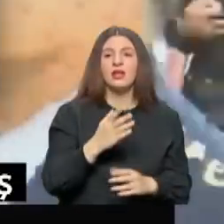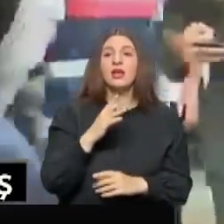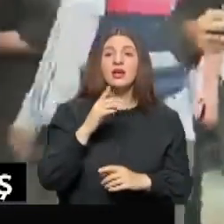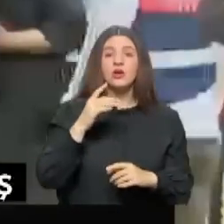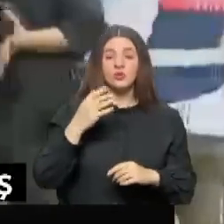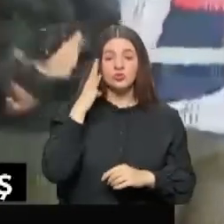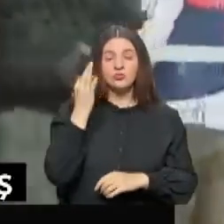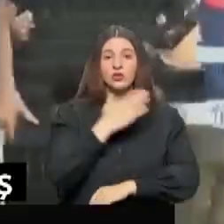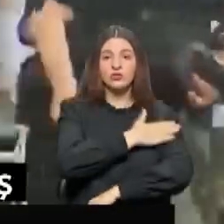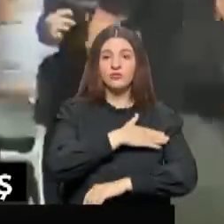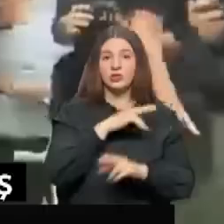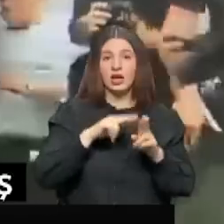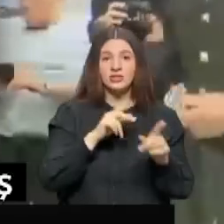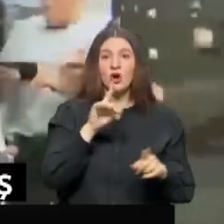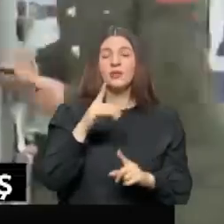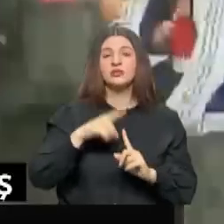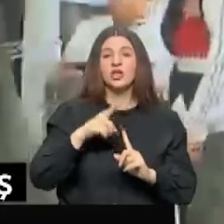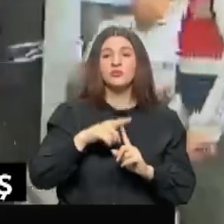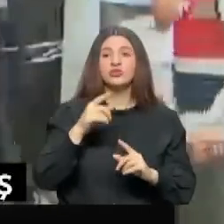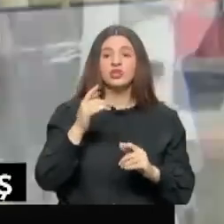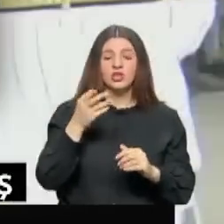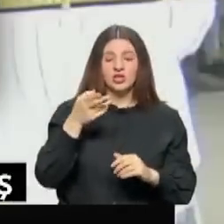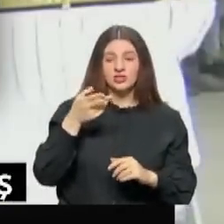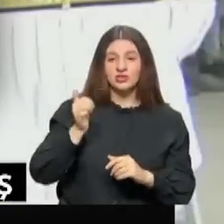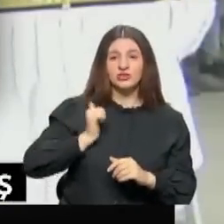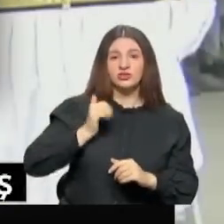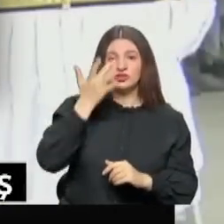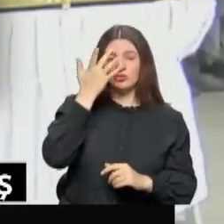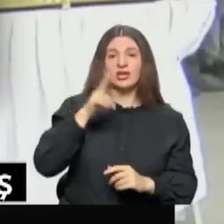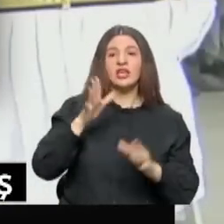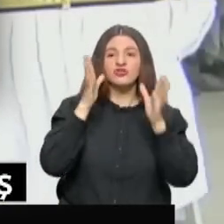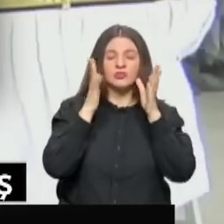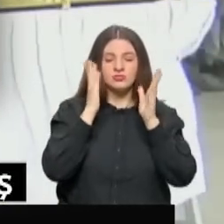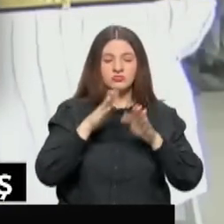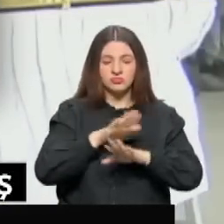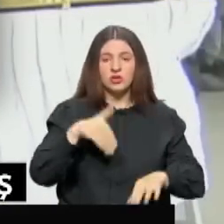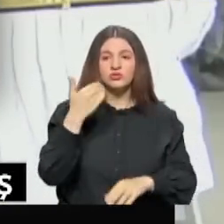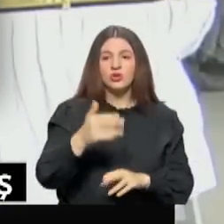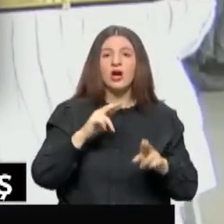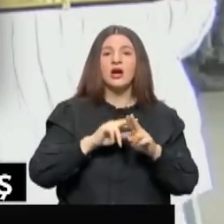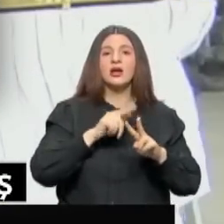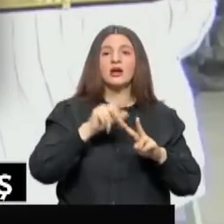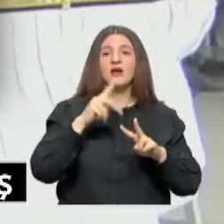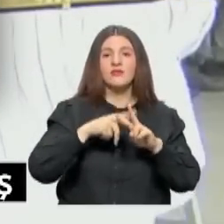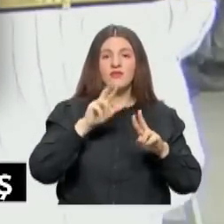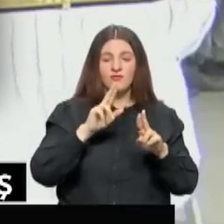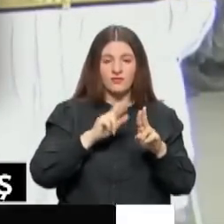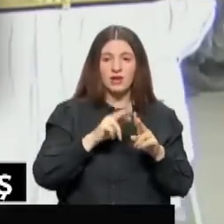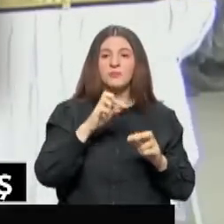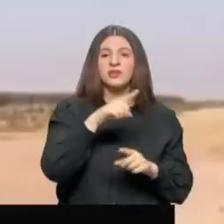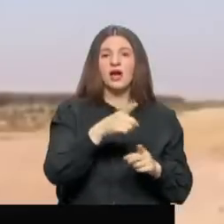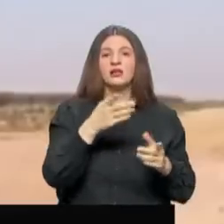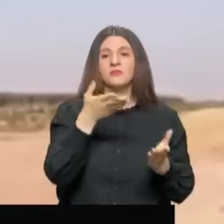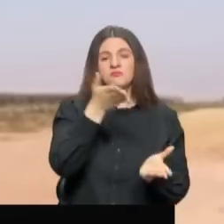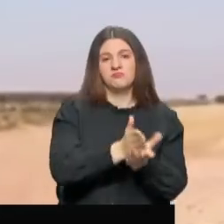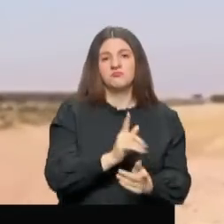uzman çavuş Kadir Kemik, 15 Temmuz Şehitler Camisi'nde kılınan cenaze namazının ardından Kavakpınar Koca Mezarlığı'nda toprağa